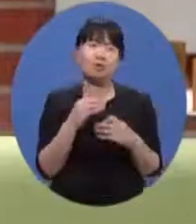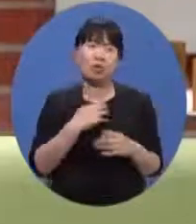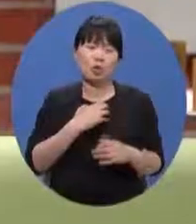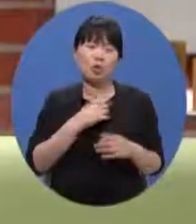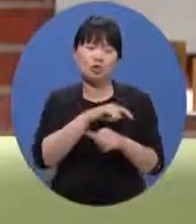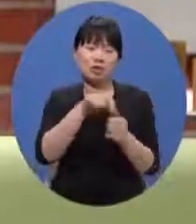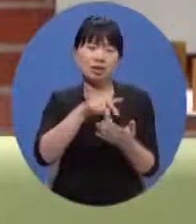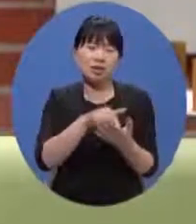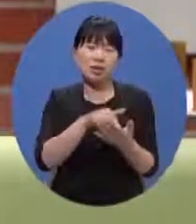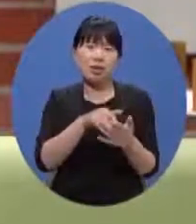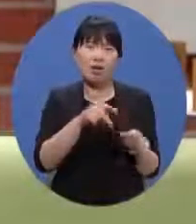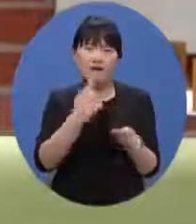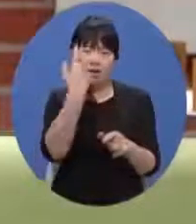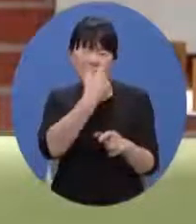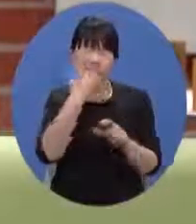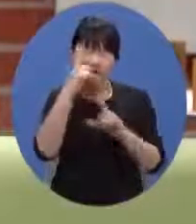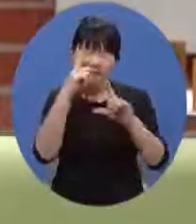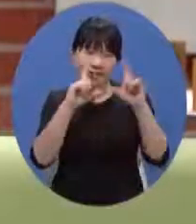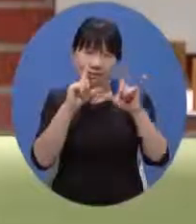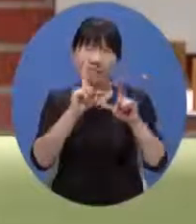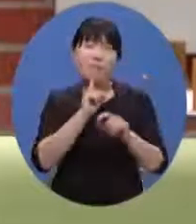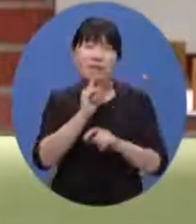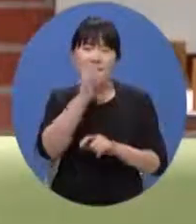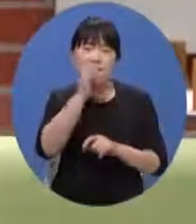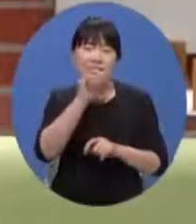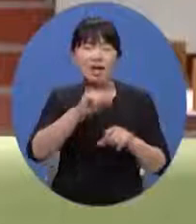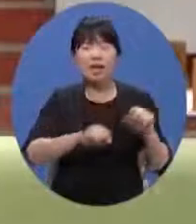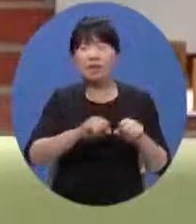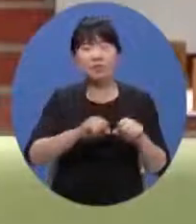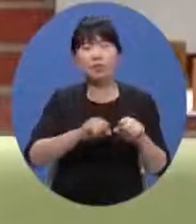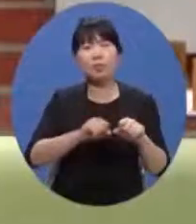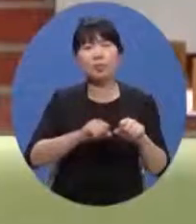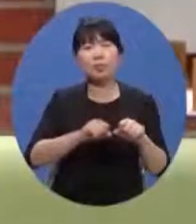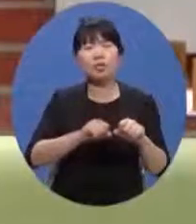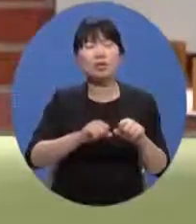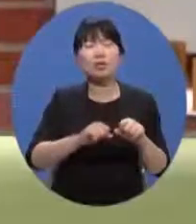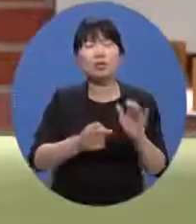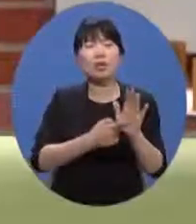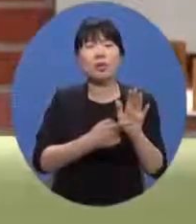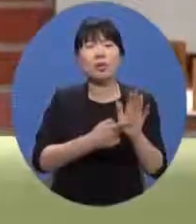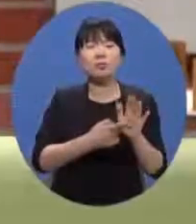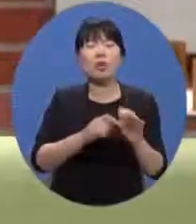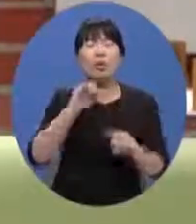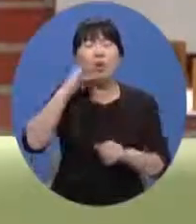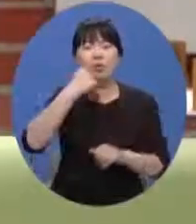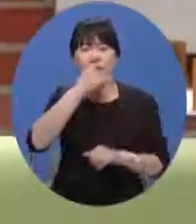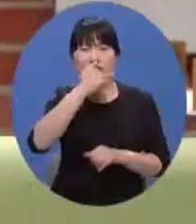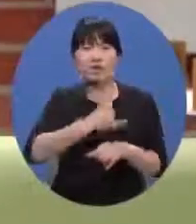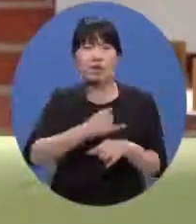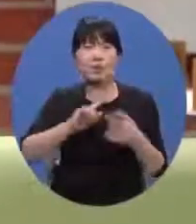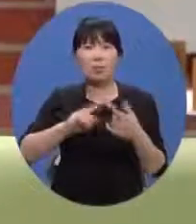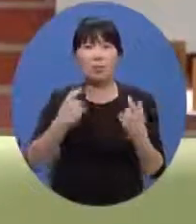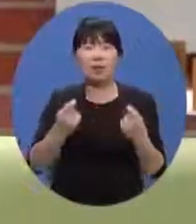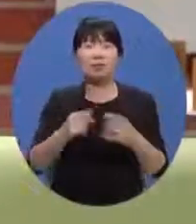된 상황에서는 표정으로는 말하나 행동이 가지 않는 거. 그래서 이렇게 과격한 행동이 지금 더 많이 늘어나고 있다. 이렇게 볼 수 있겠습니다. 네.